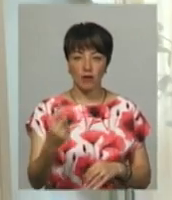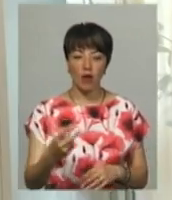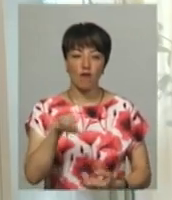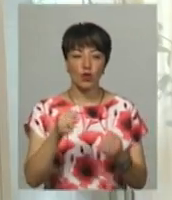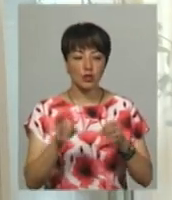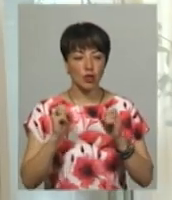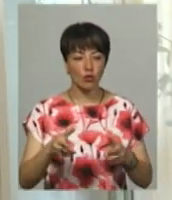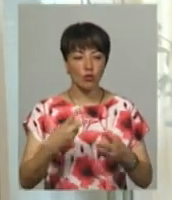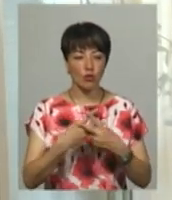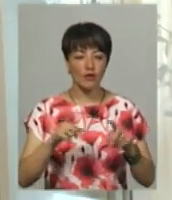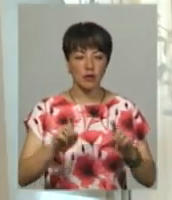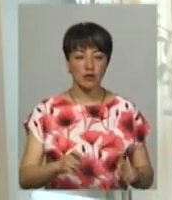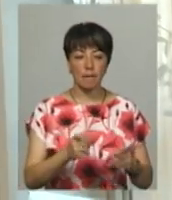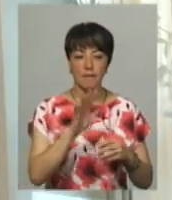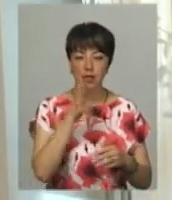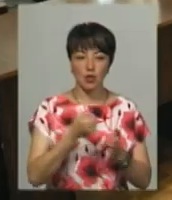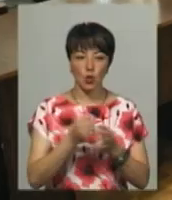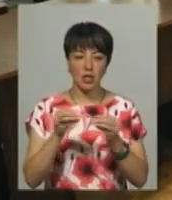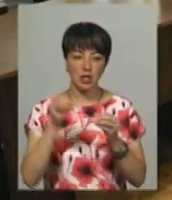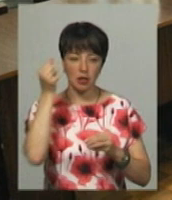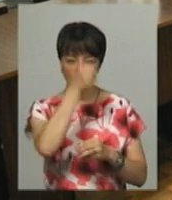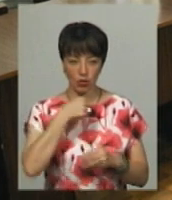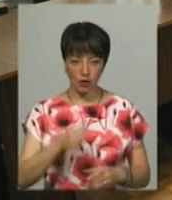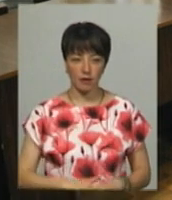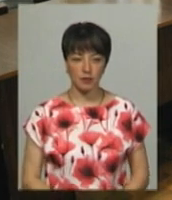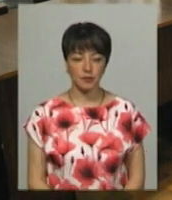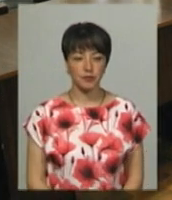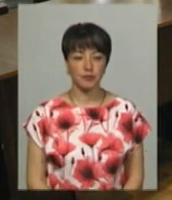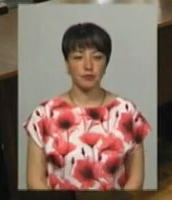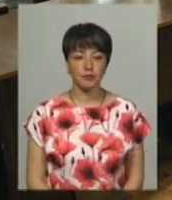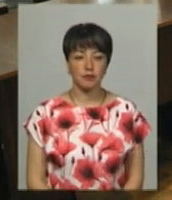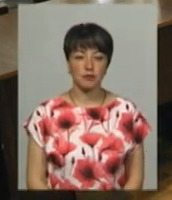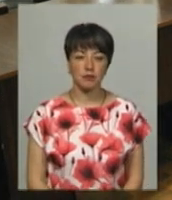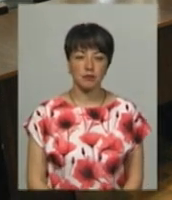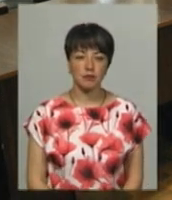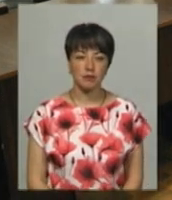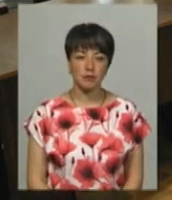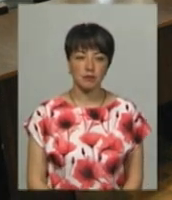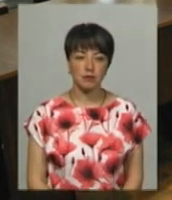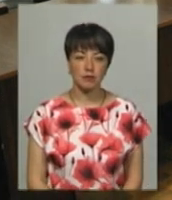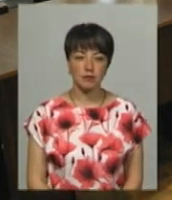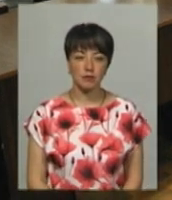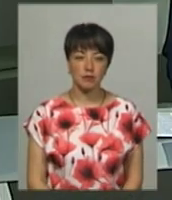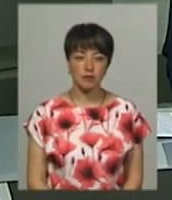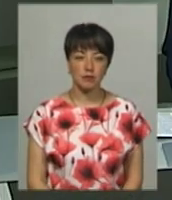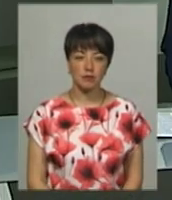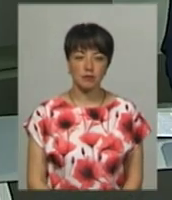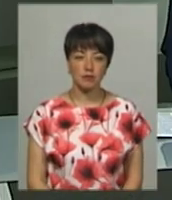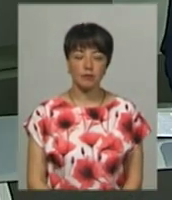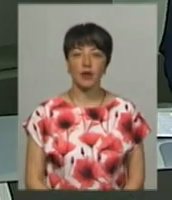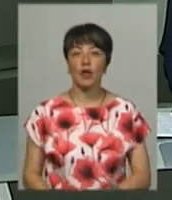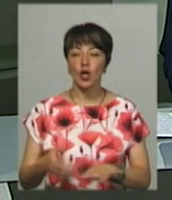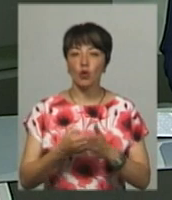Водію загрожує ув'язнення терміном від 5 до 10 років. Леся Боровець, Дем'ян Цегольник. Новини Поділля-Центр.